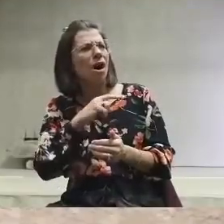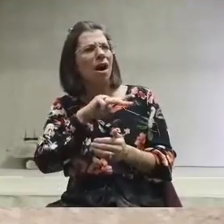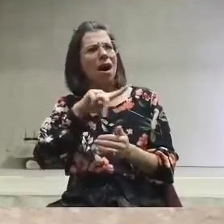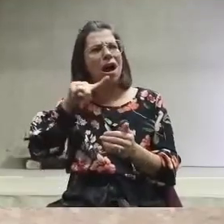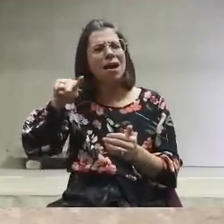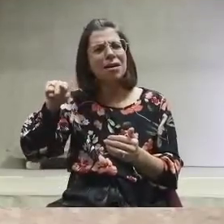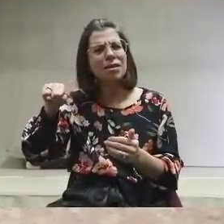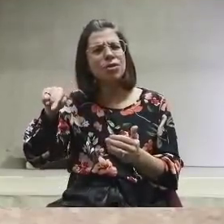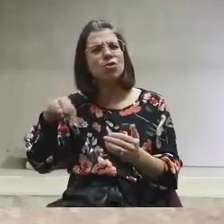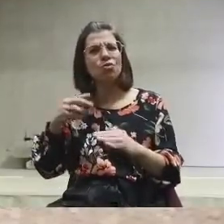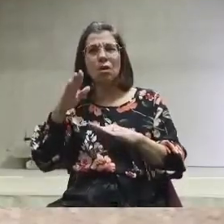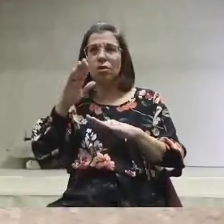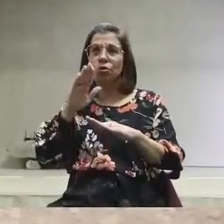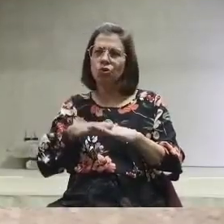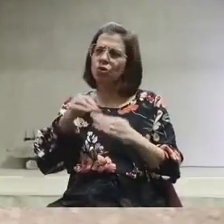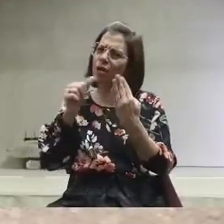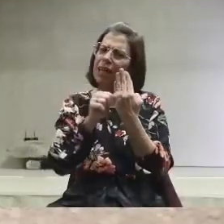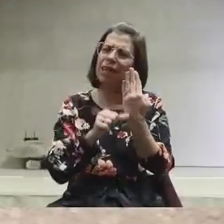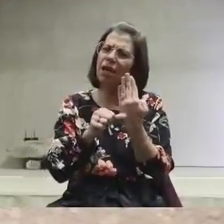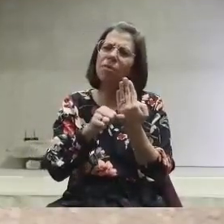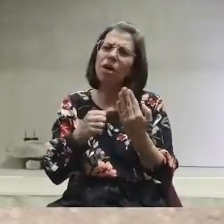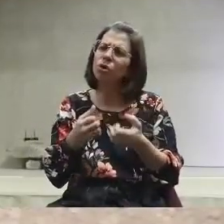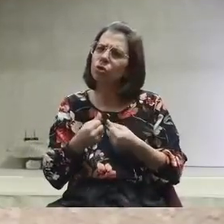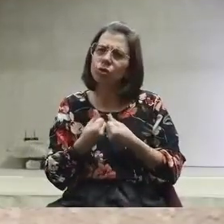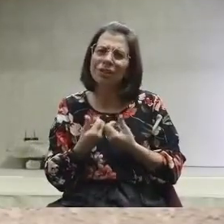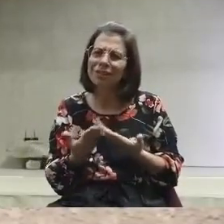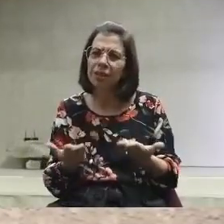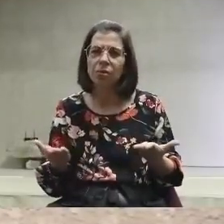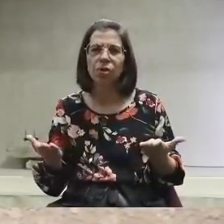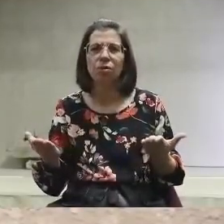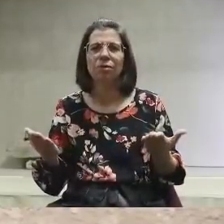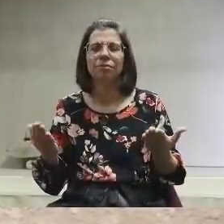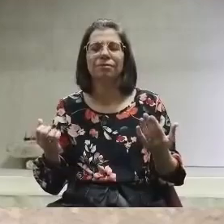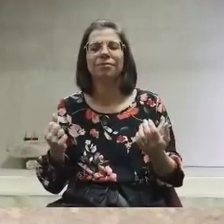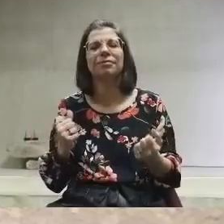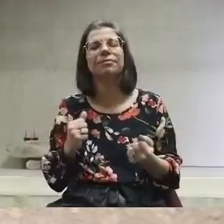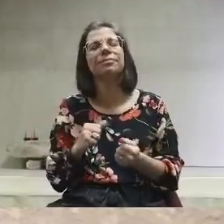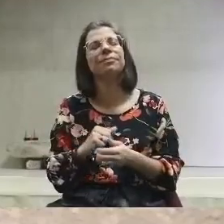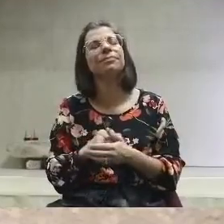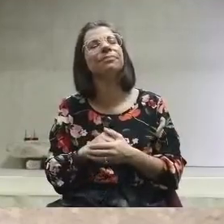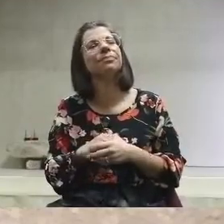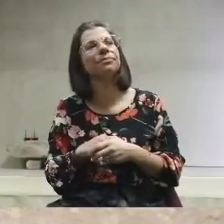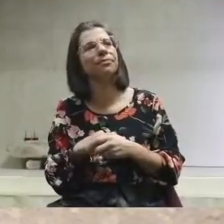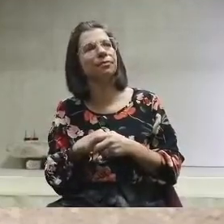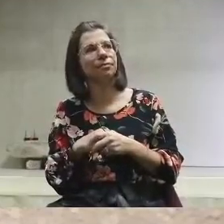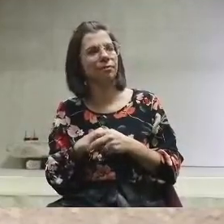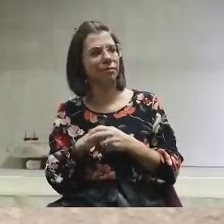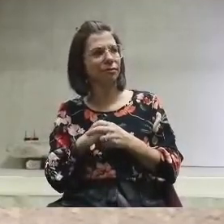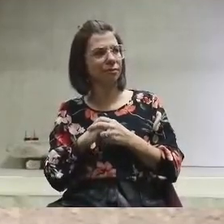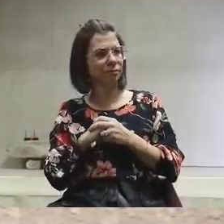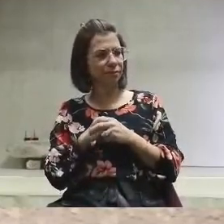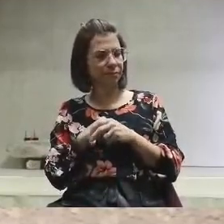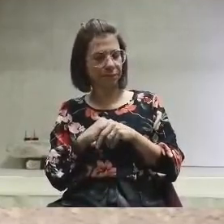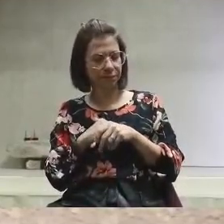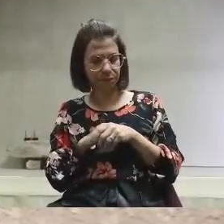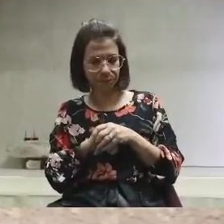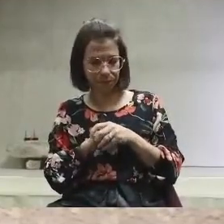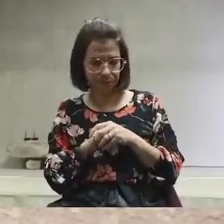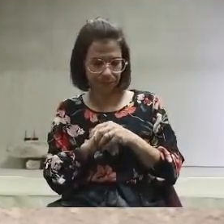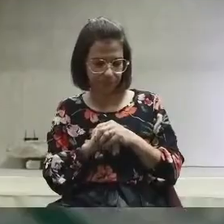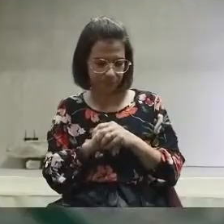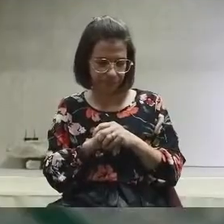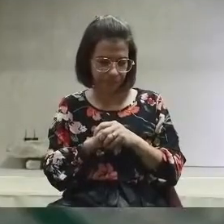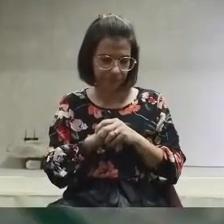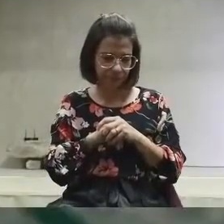puissante parce qu'à la croix du Calvaire, nous sommes guéris. Ésaïe 53, verset 5, nous dit « Mais il était blessé pour nos